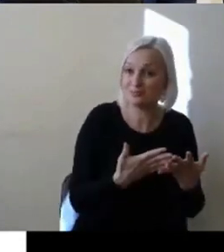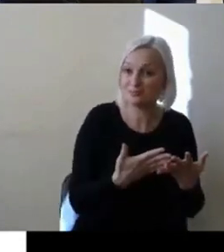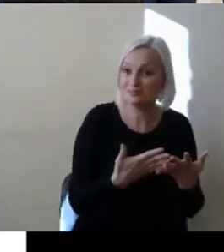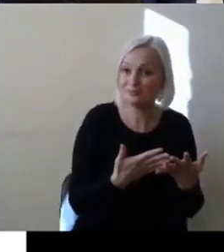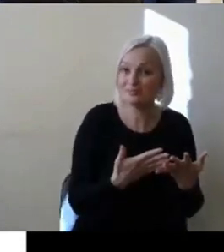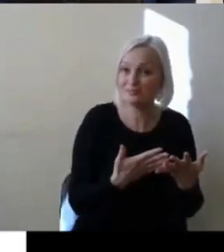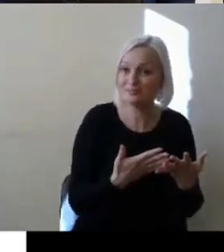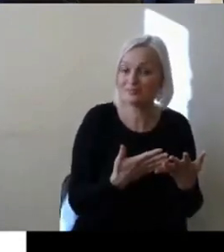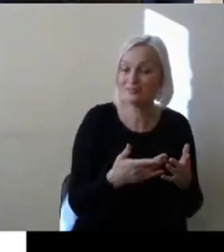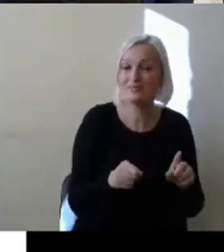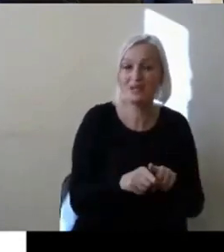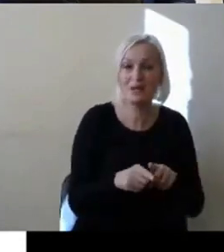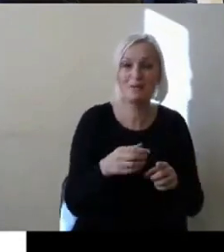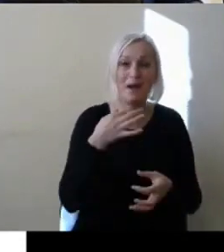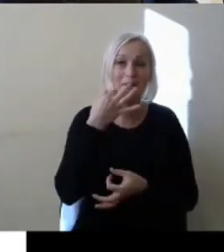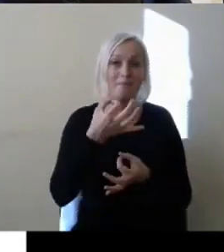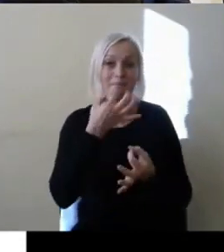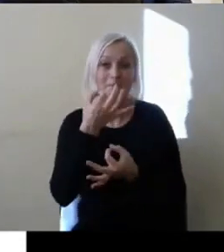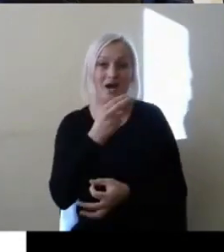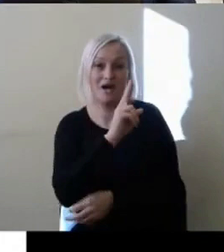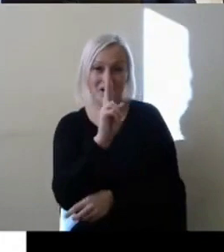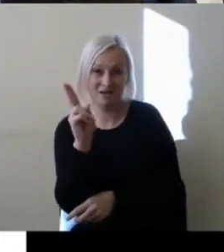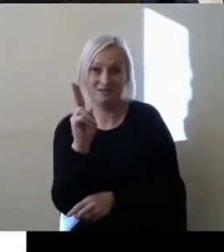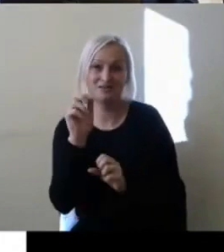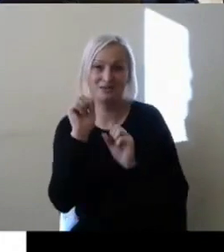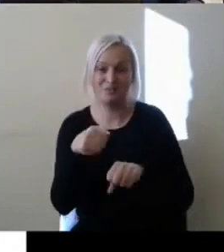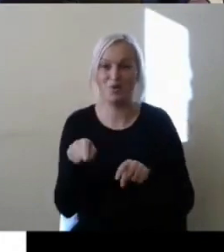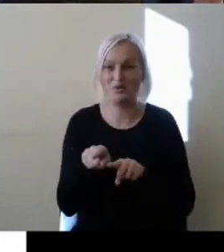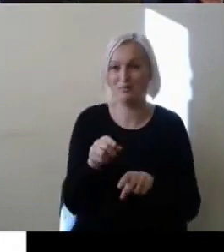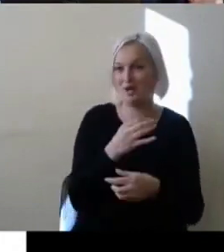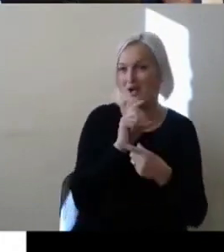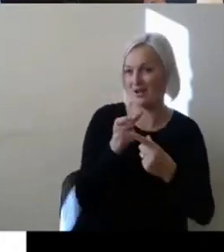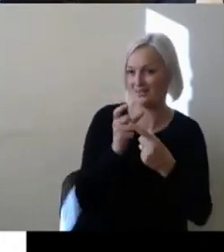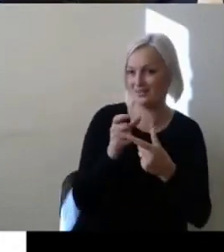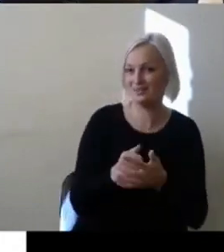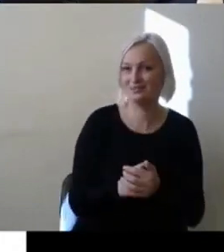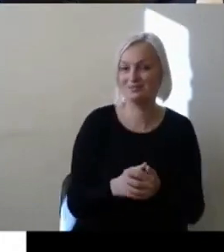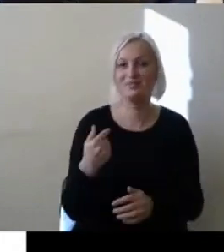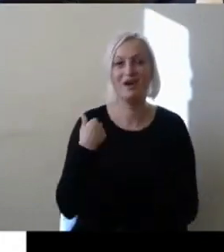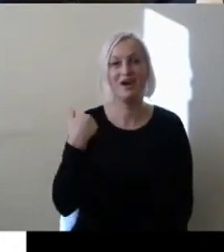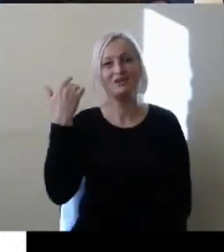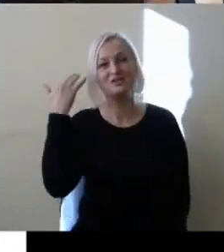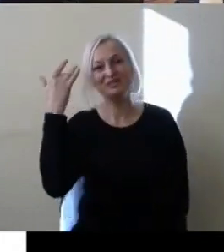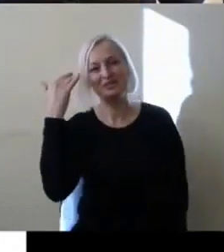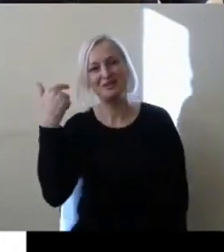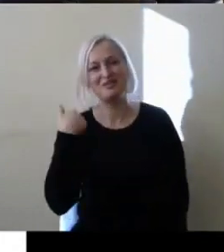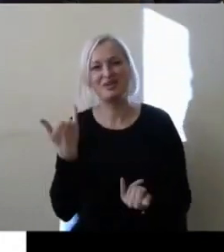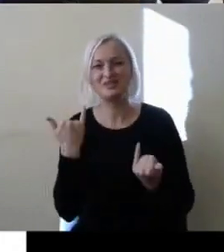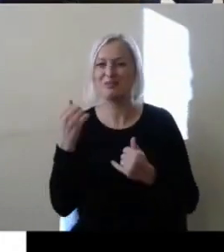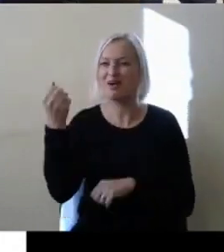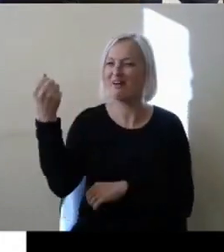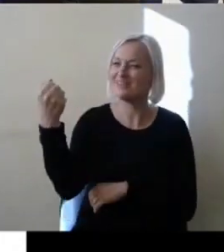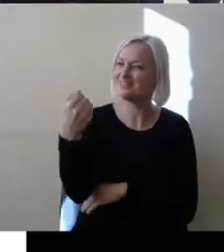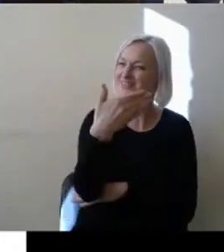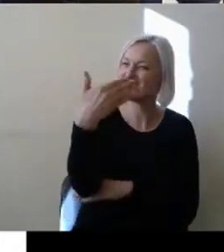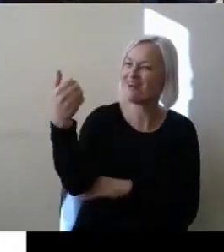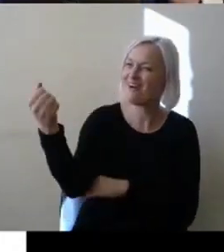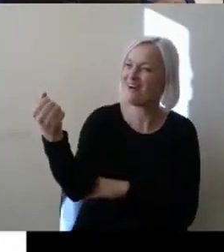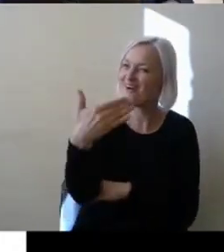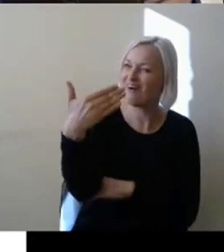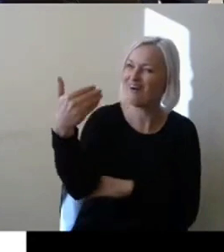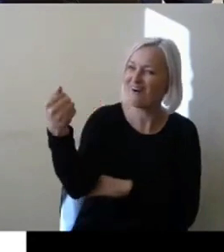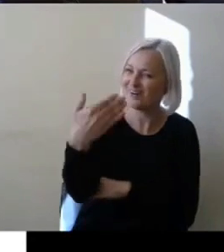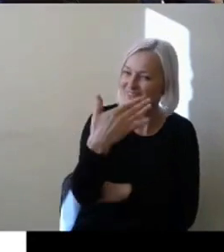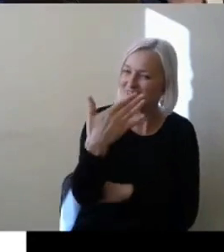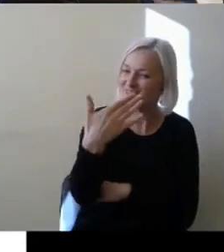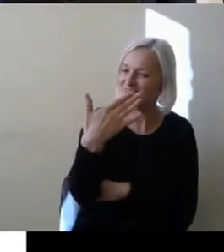reiškia, pasisakyčius. Tai aš vis galvojau, ar čia man rodyti tas skaidrės, kurias aš pasiruošiau ir galvojau, ką jau turėjau, kokie